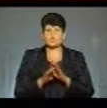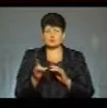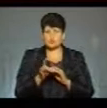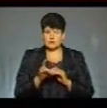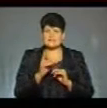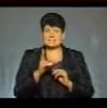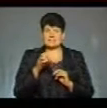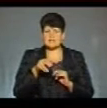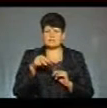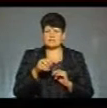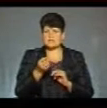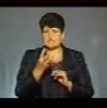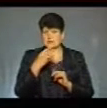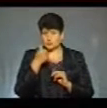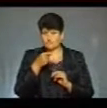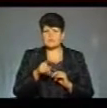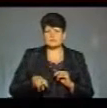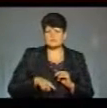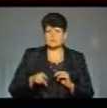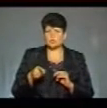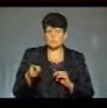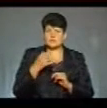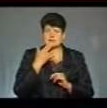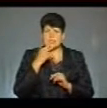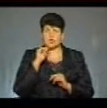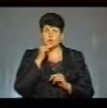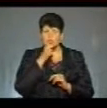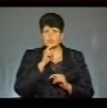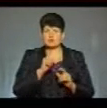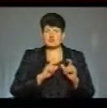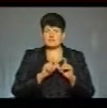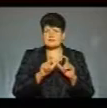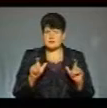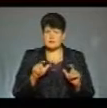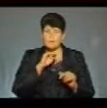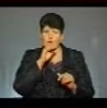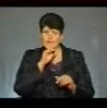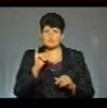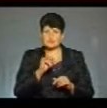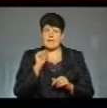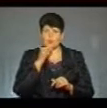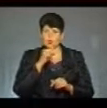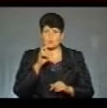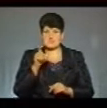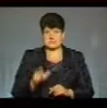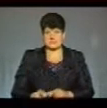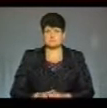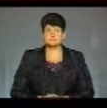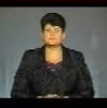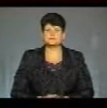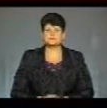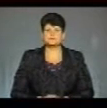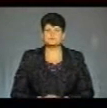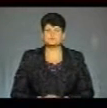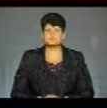квітня 2013-го він ректор Тернопільського національного економічного університету, професор та економіст.